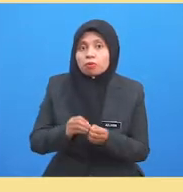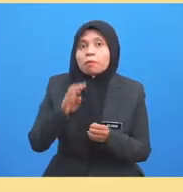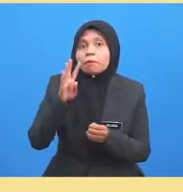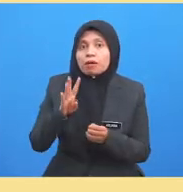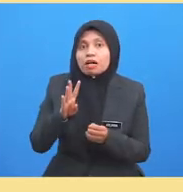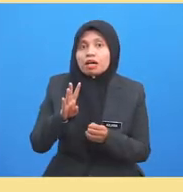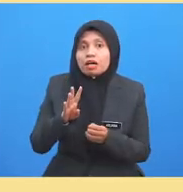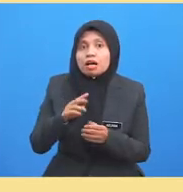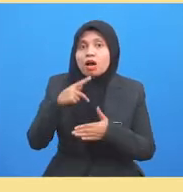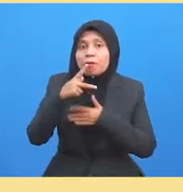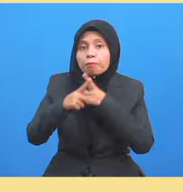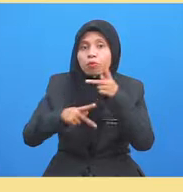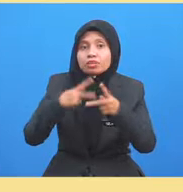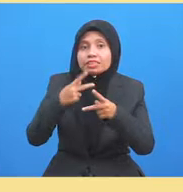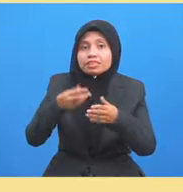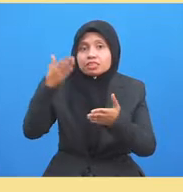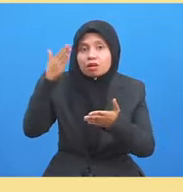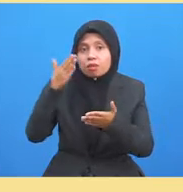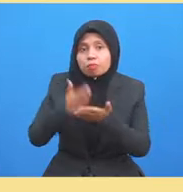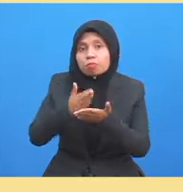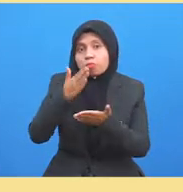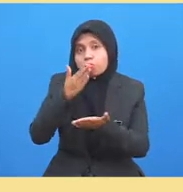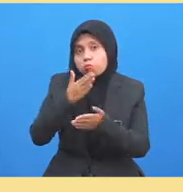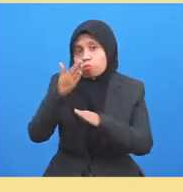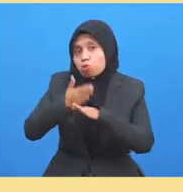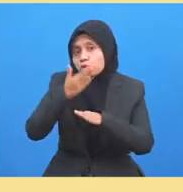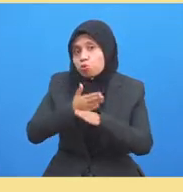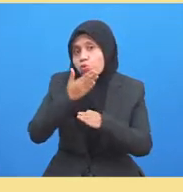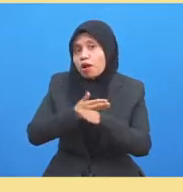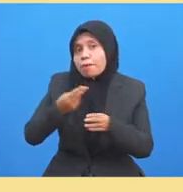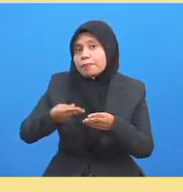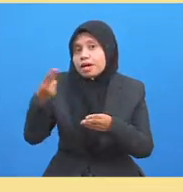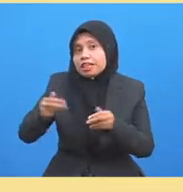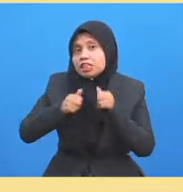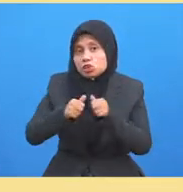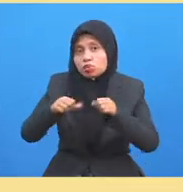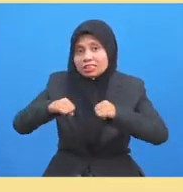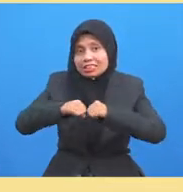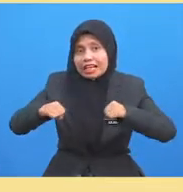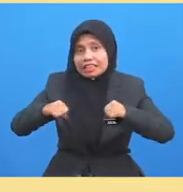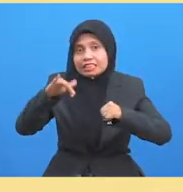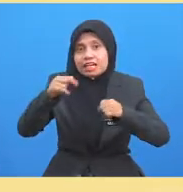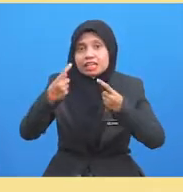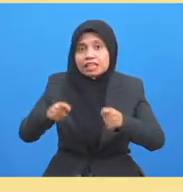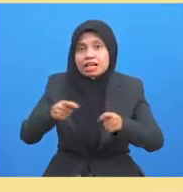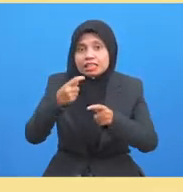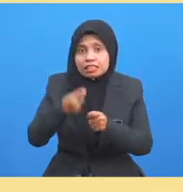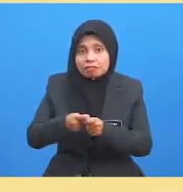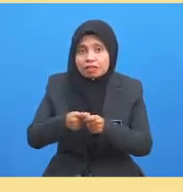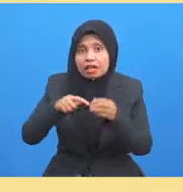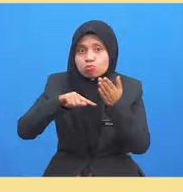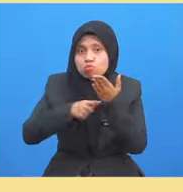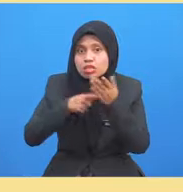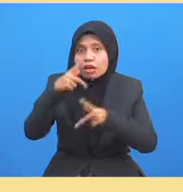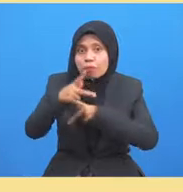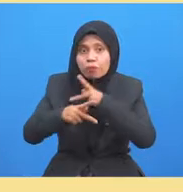Keempat, proses memotong bahan mengikut saiz yang telah ditetapkan dan memulakan proses